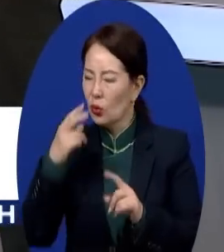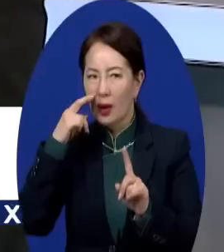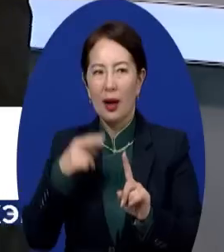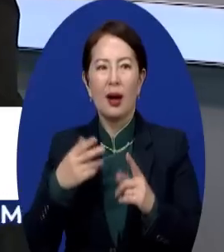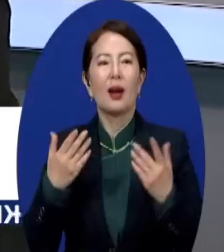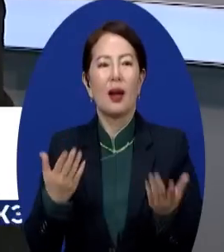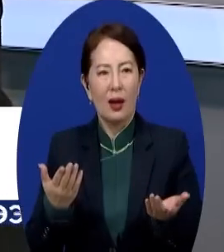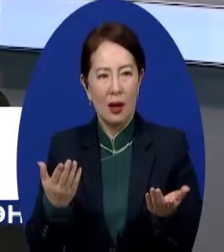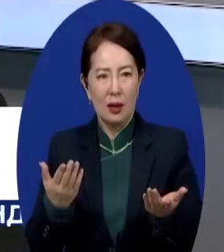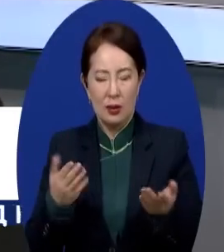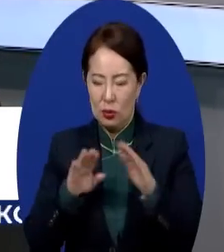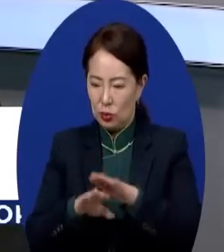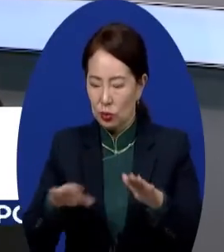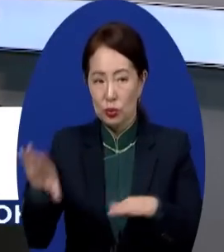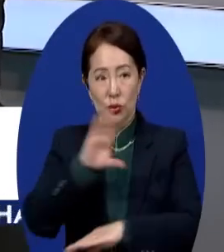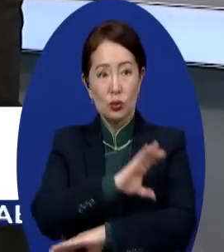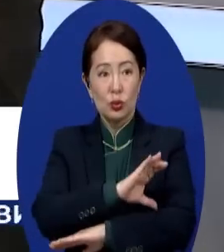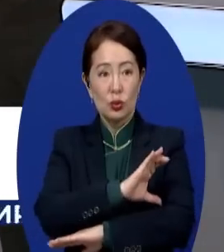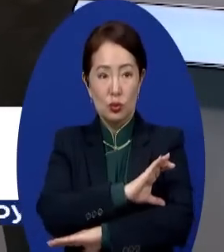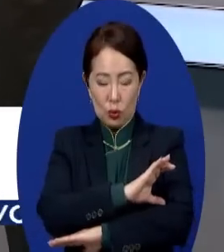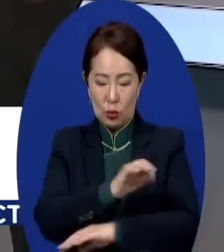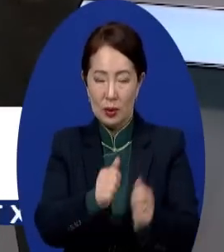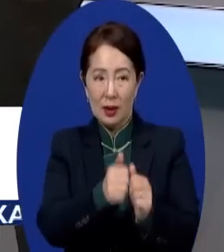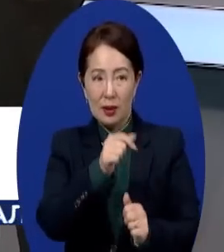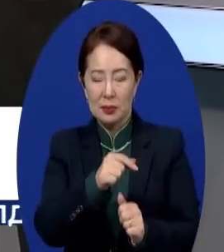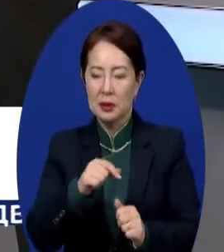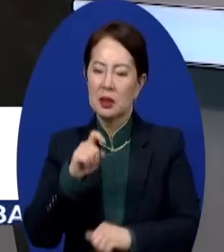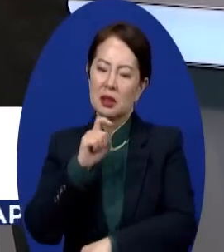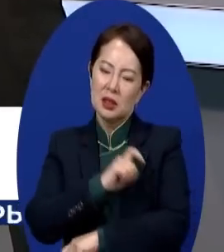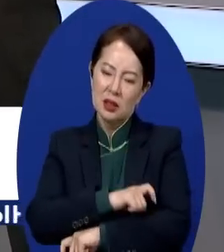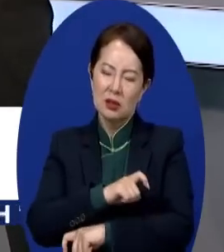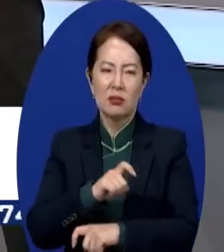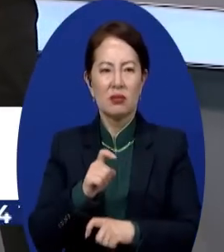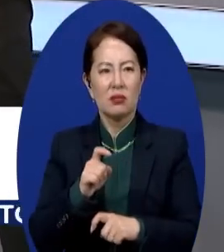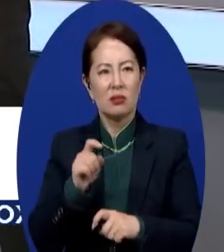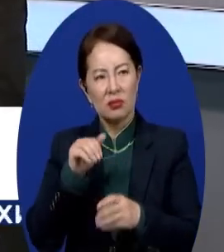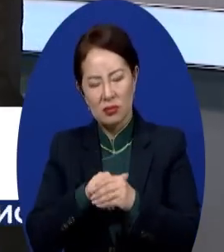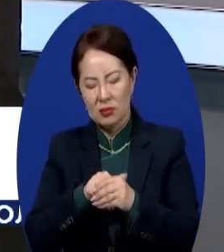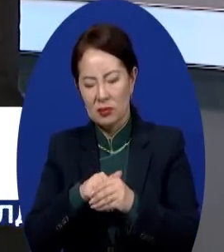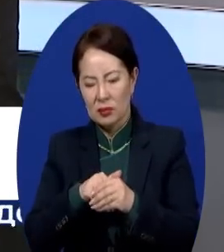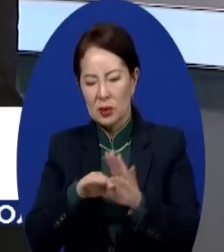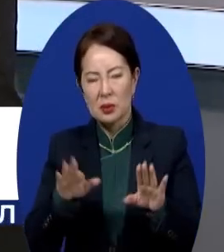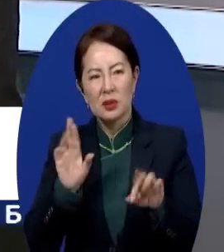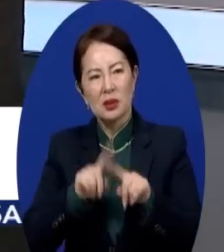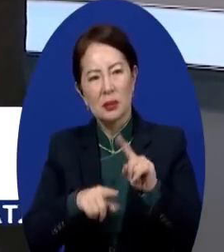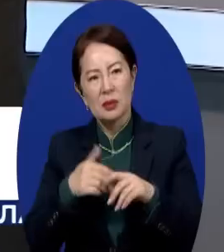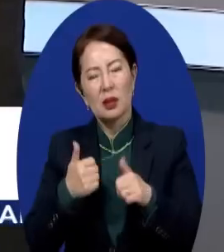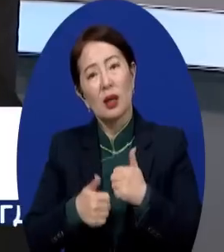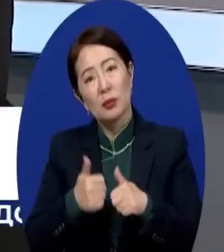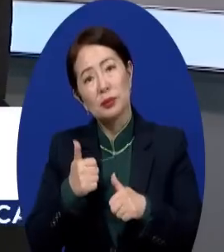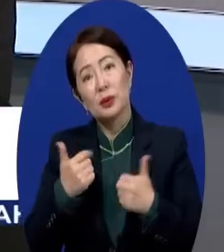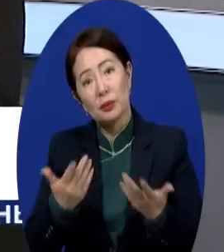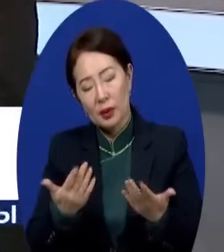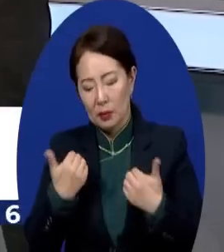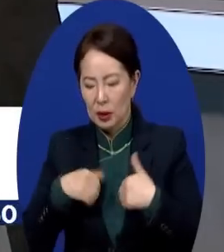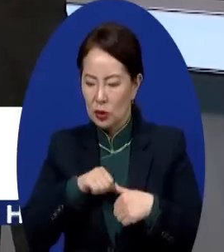нэгдүгürt бол сурагчдынх нь сурлагын амжилт буюу хичээлийг нь сонсдог сурдаг тэр сурагчдад ямархан амжилттай байна те. За дээрэс нь багш өөрийгөө хөгжүүлэх тал дээр яаж